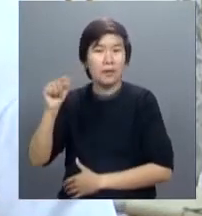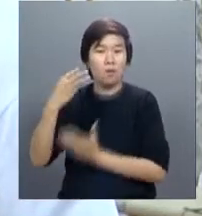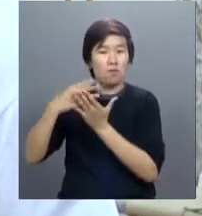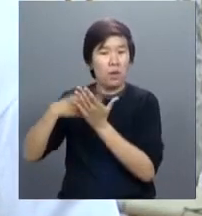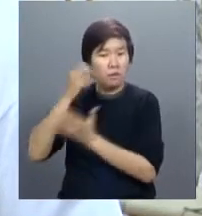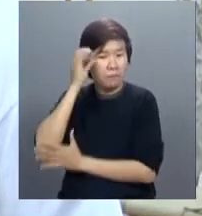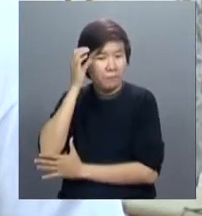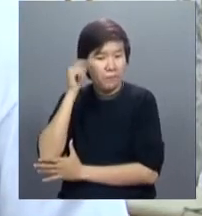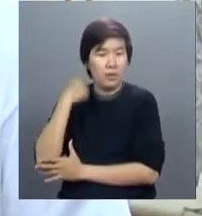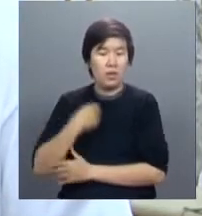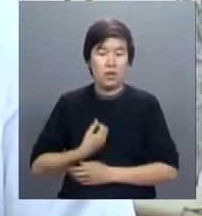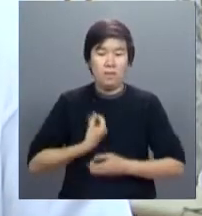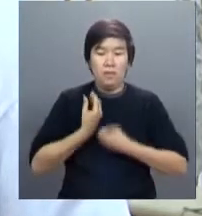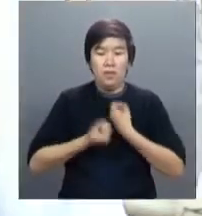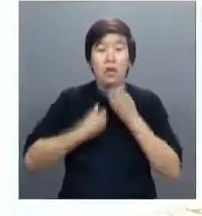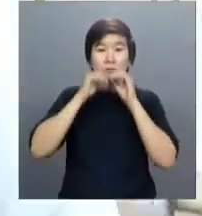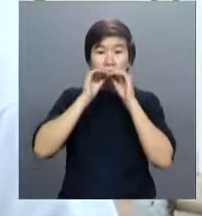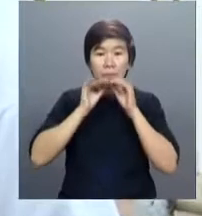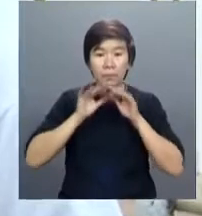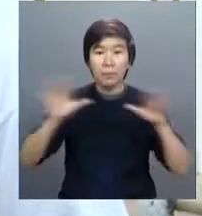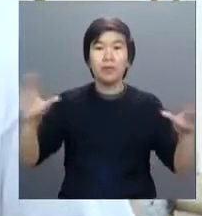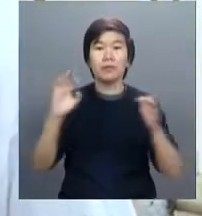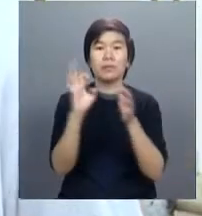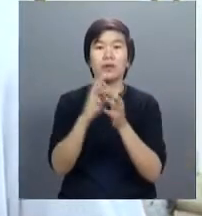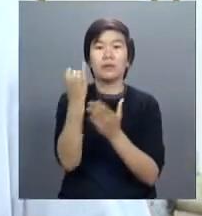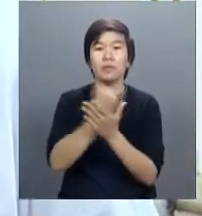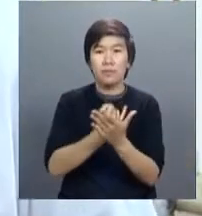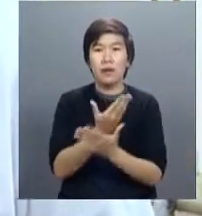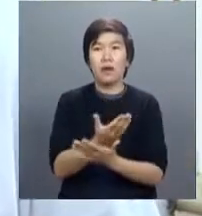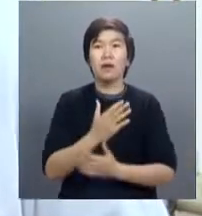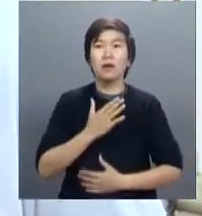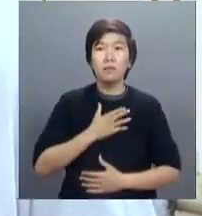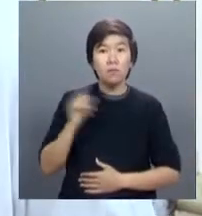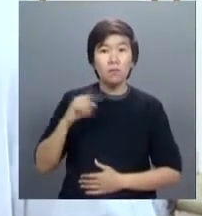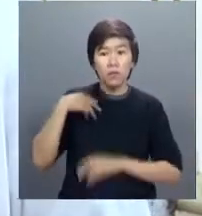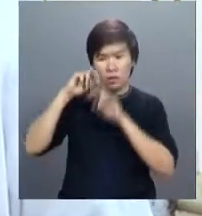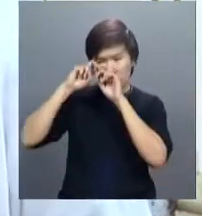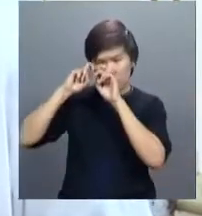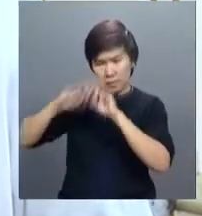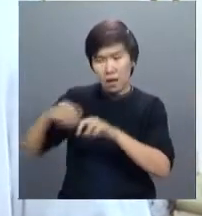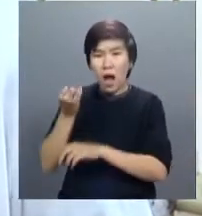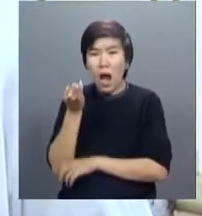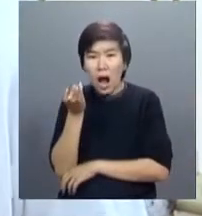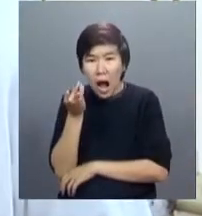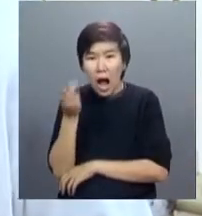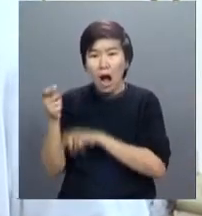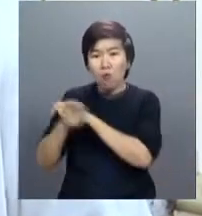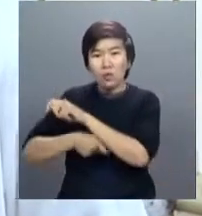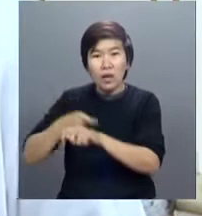แล้วก็ความรู้ความเข้าใจเกี่ยวกับวงการศิลปะอย่างกรณีของผมศึกษาเรื่องข้าวและนาอะไรเงี้ยมันก็เป็นเรื่อง